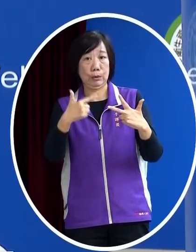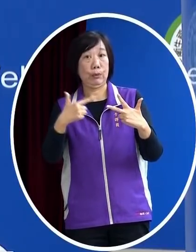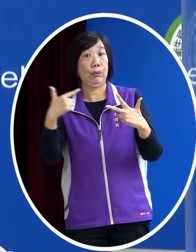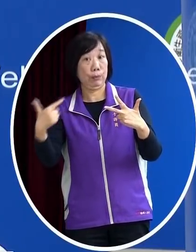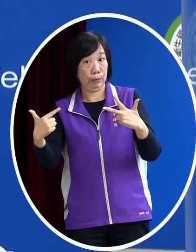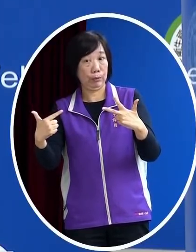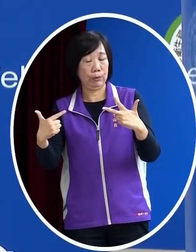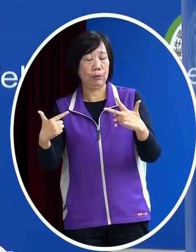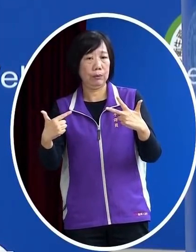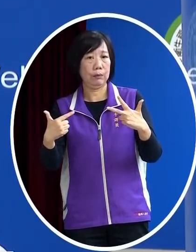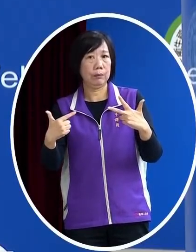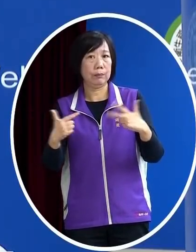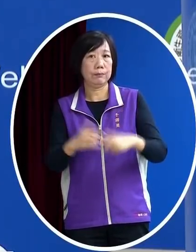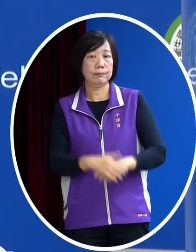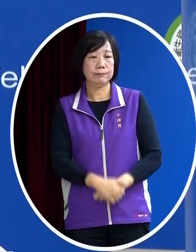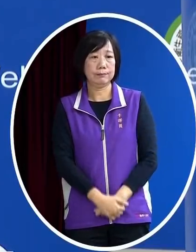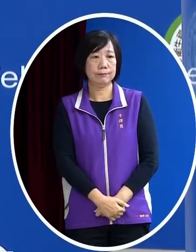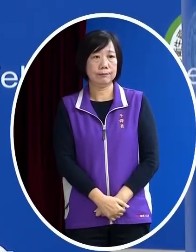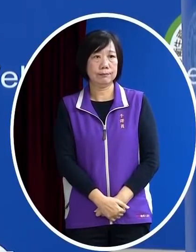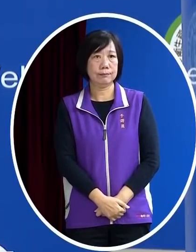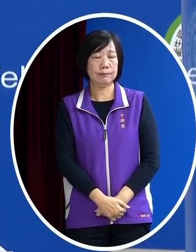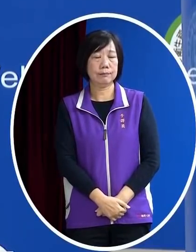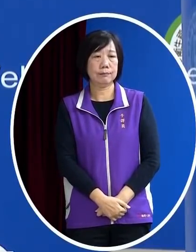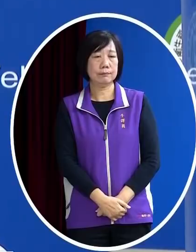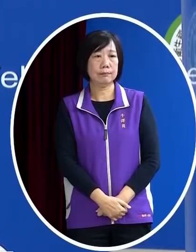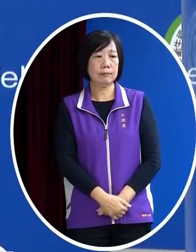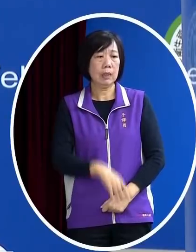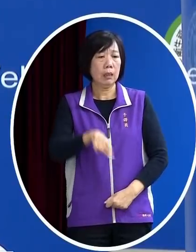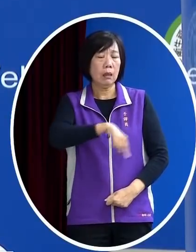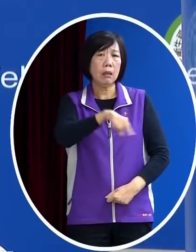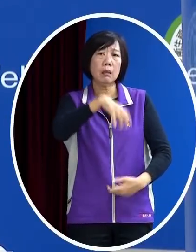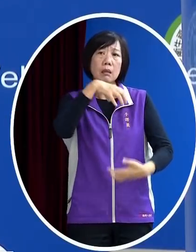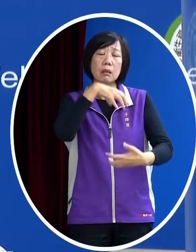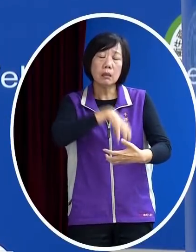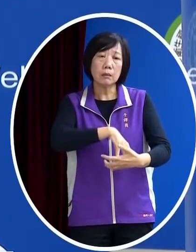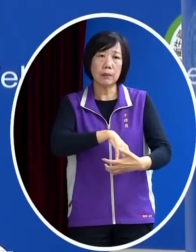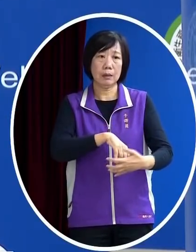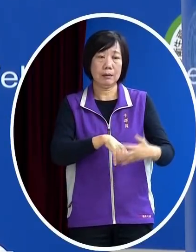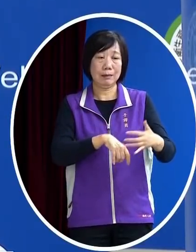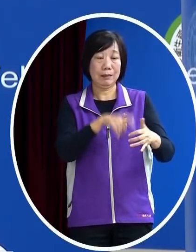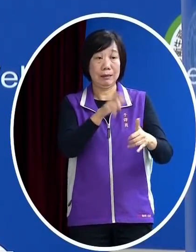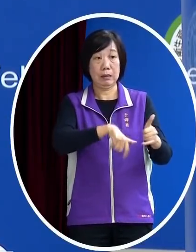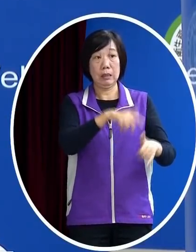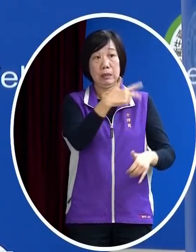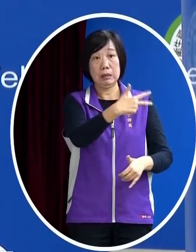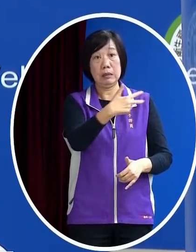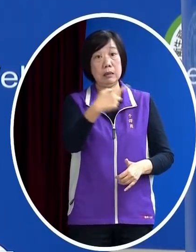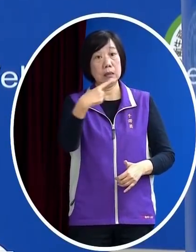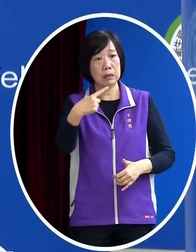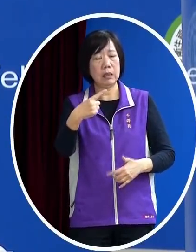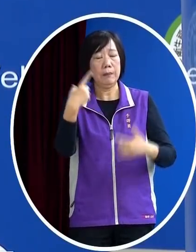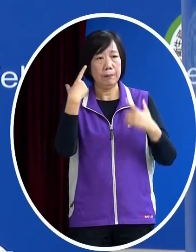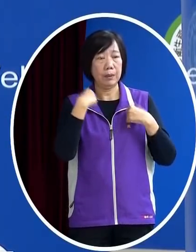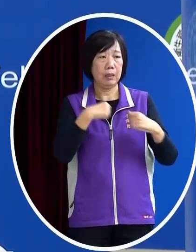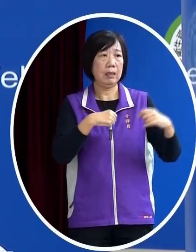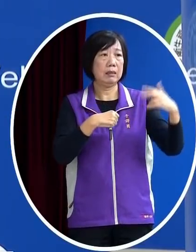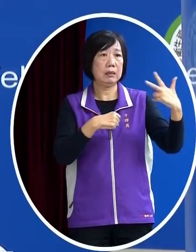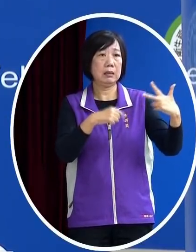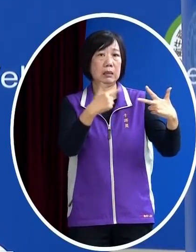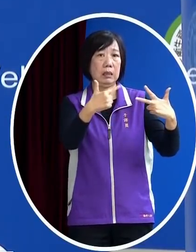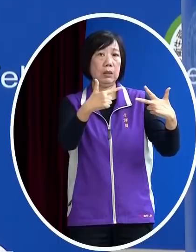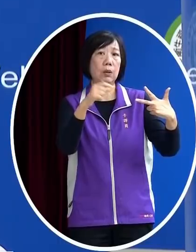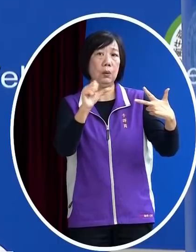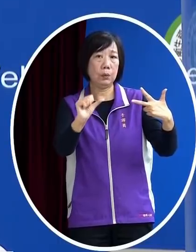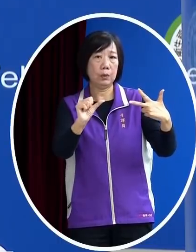766吧766。那这里面这位771也是被原来765的是